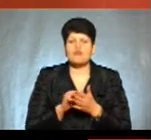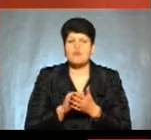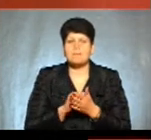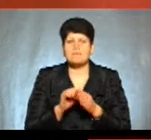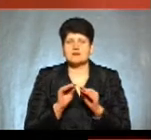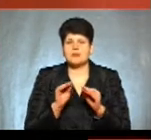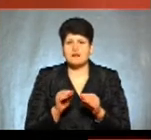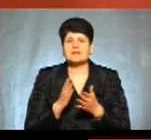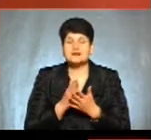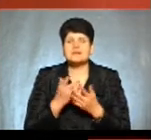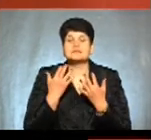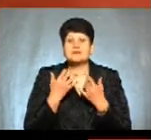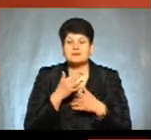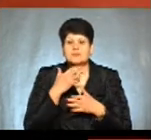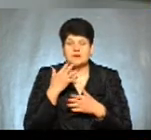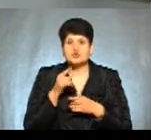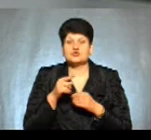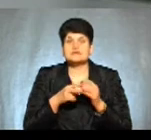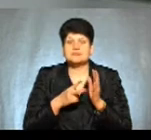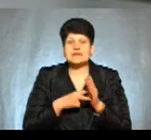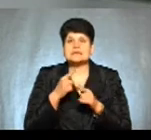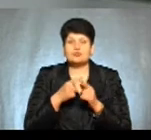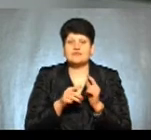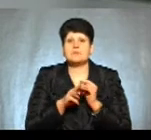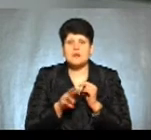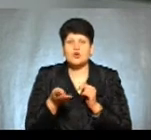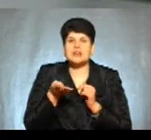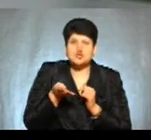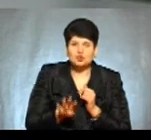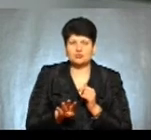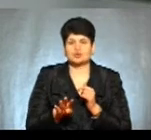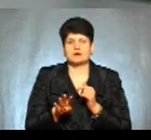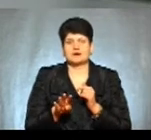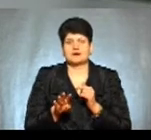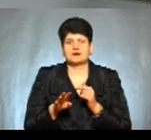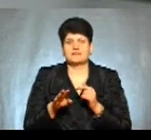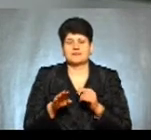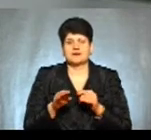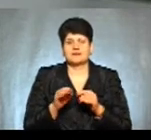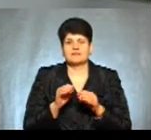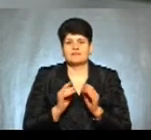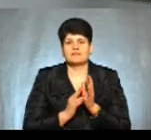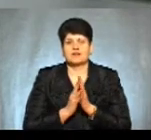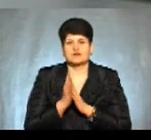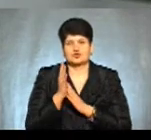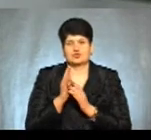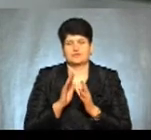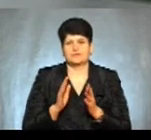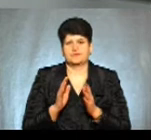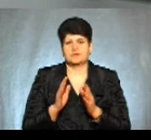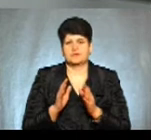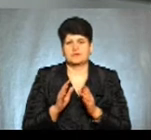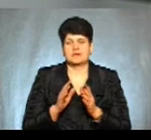матеріалу настільки достатньо, що за останні три роки 17,5 мільйона штук посадкового матеріалу є вирощено лісівниками